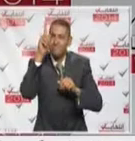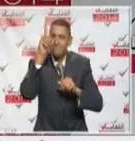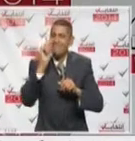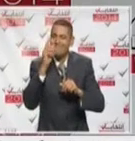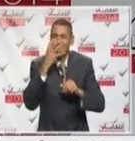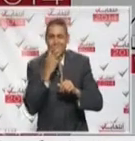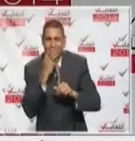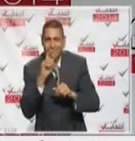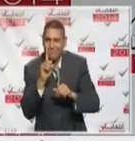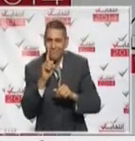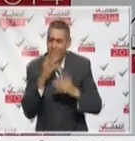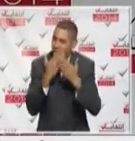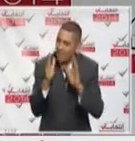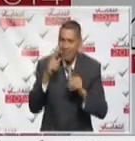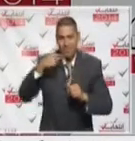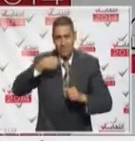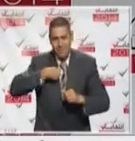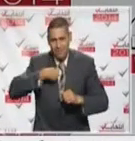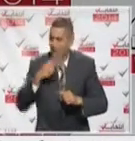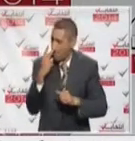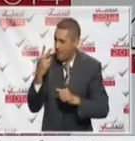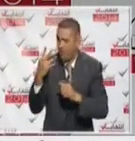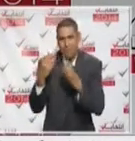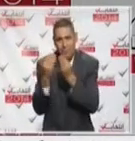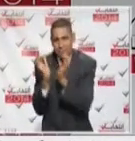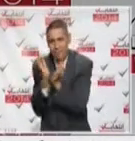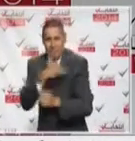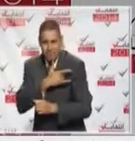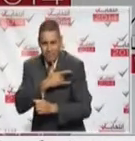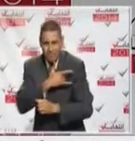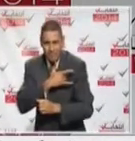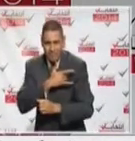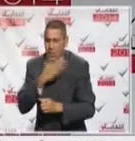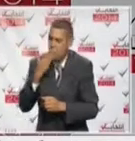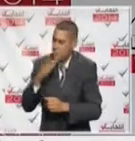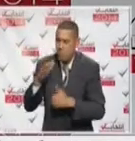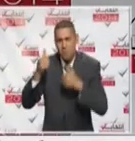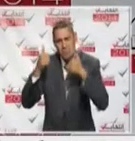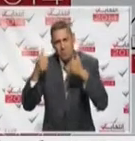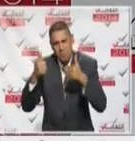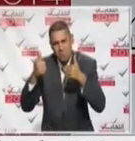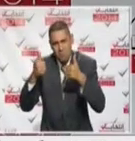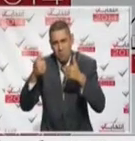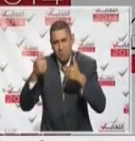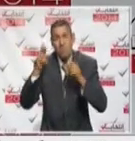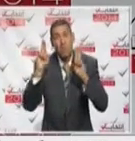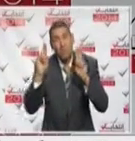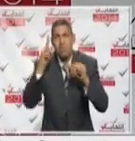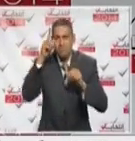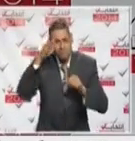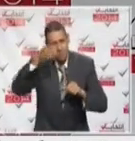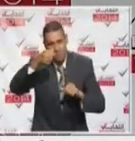حسن ظنكم وثقتكم بنا وسترون مع طيار المحبه الخير والعزه ان شاء الله والسلام